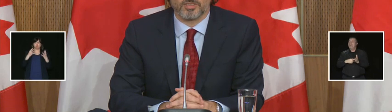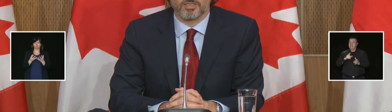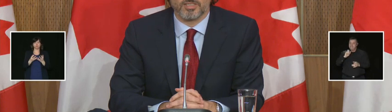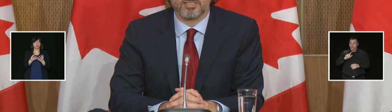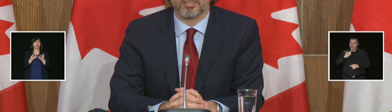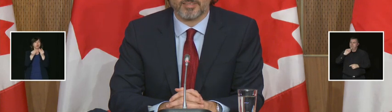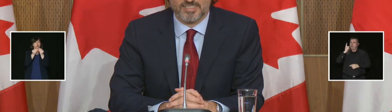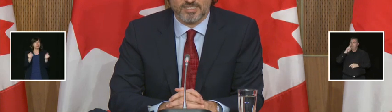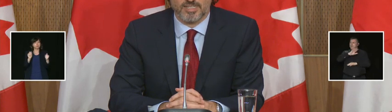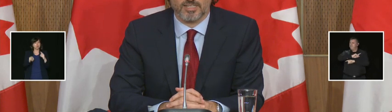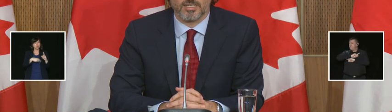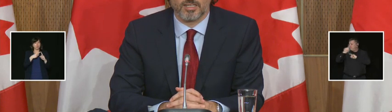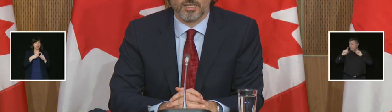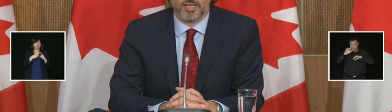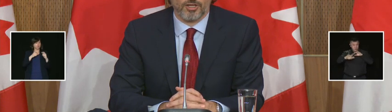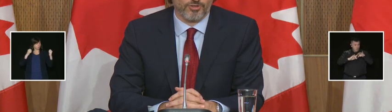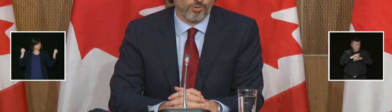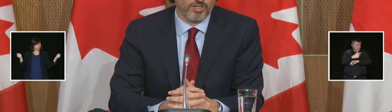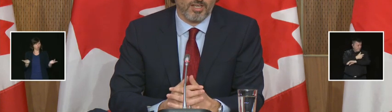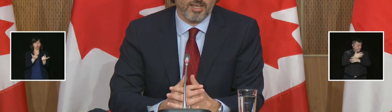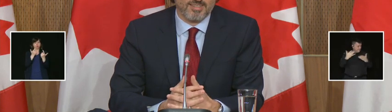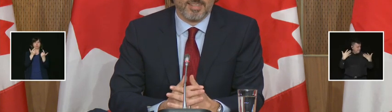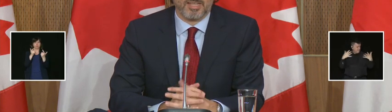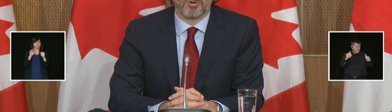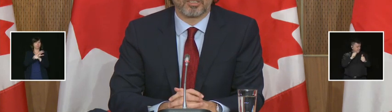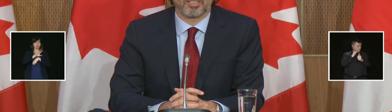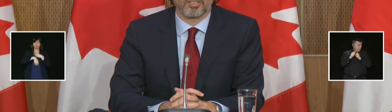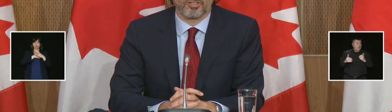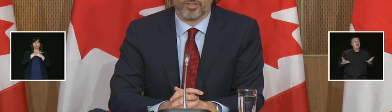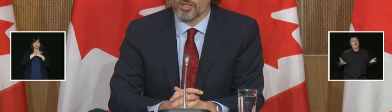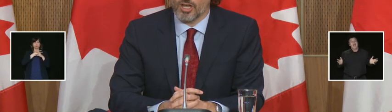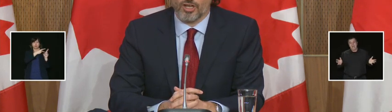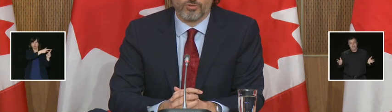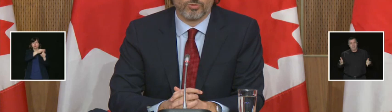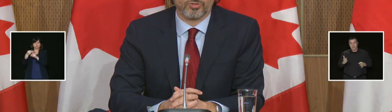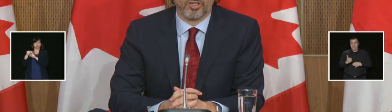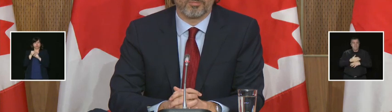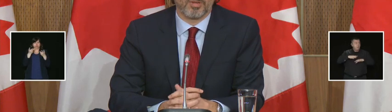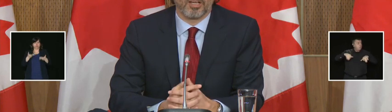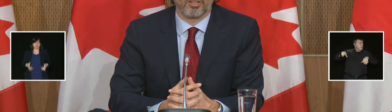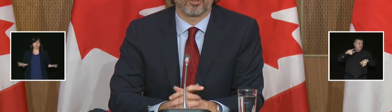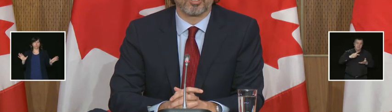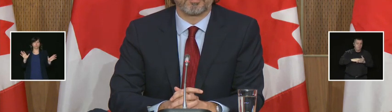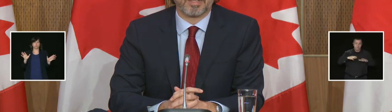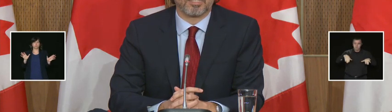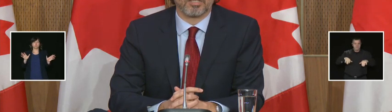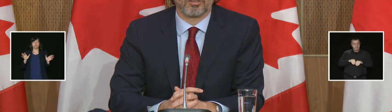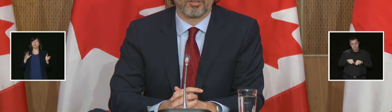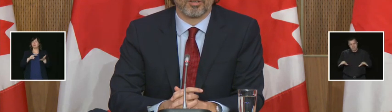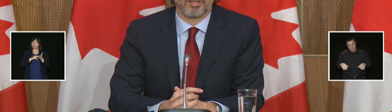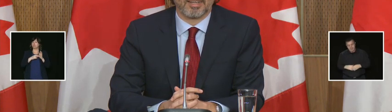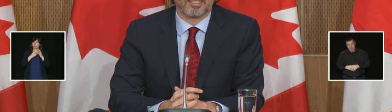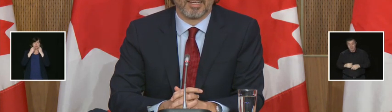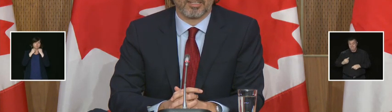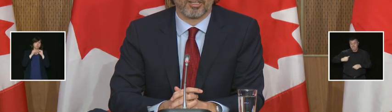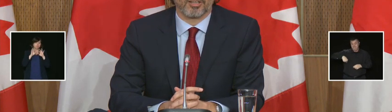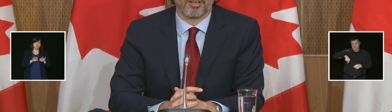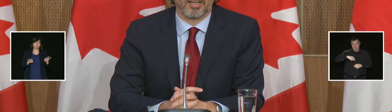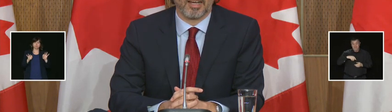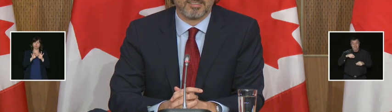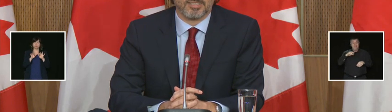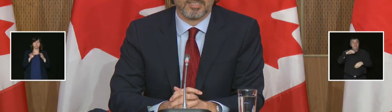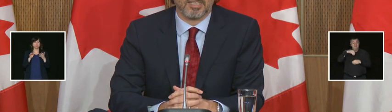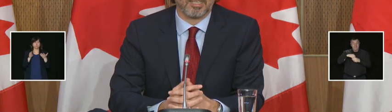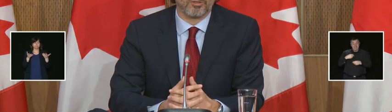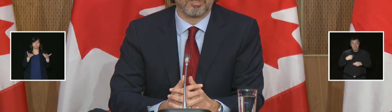le monde sera vacciné donc c'est important que nous sommes tous partis de l'accélérateur a